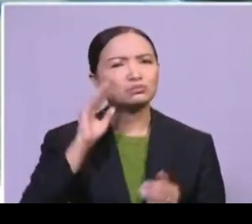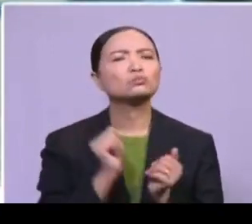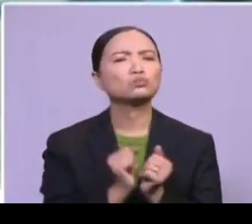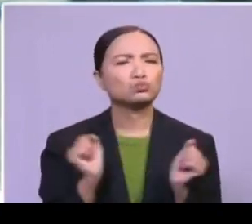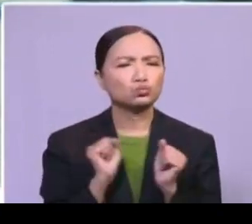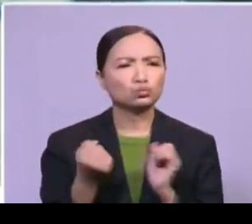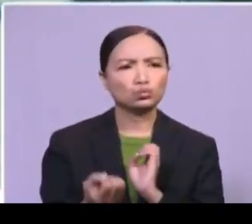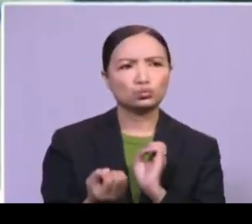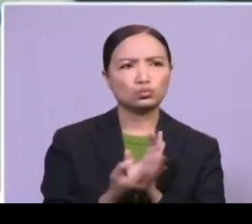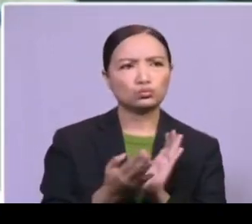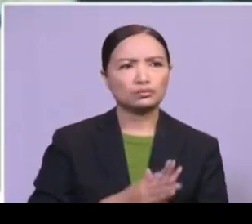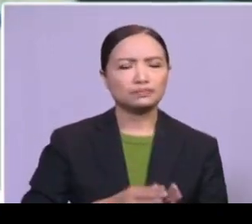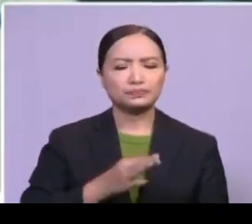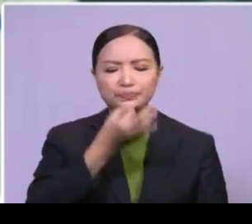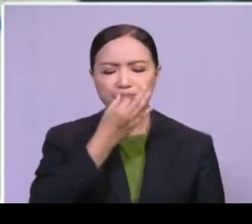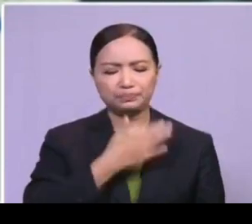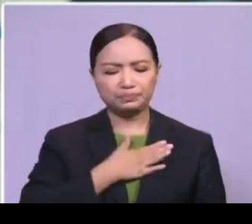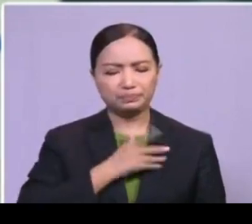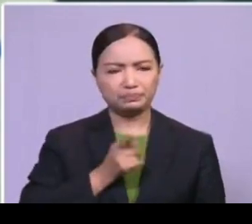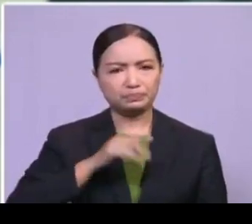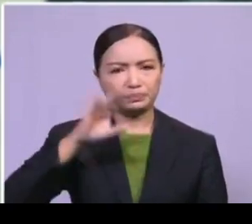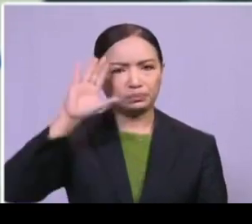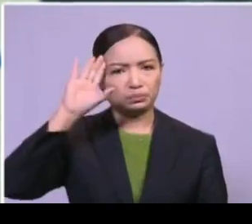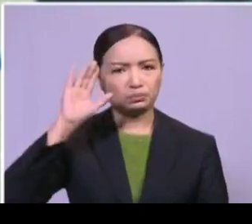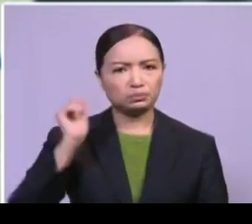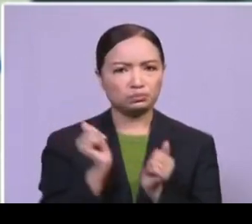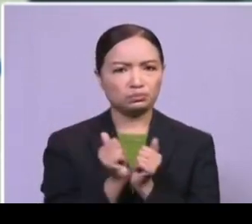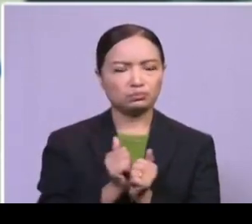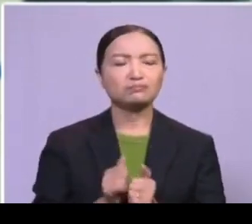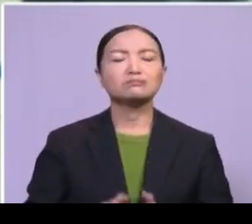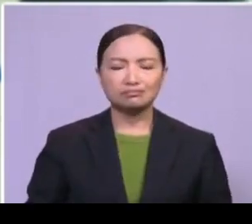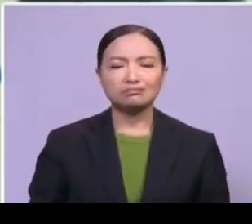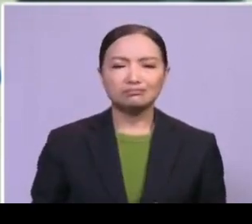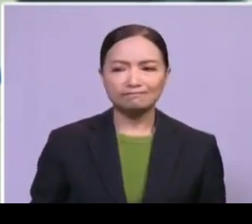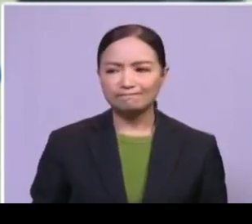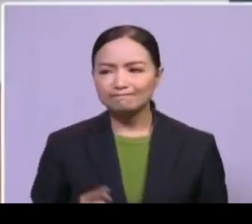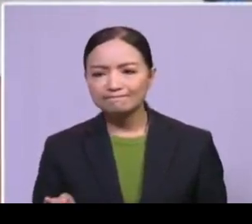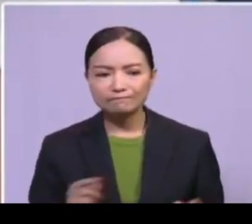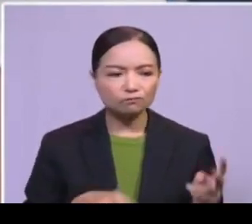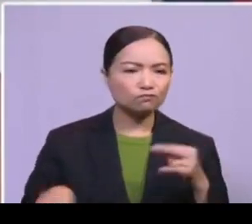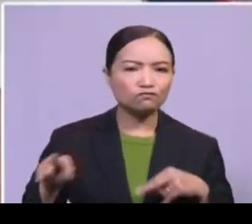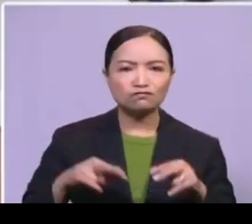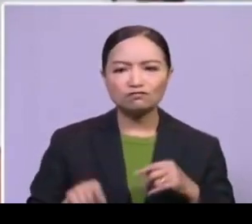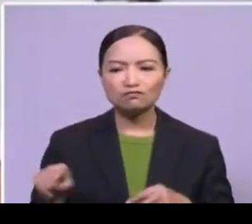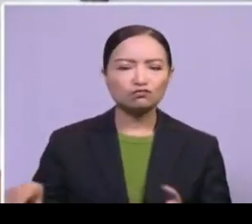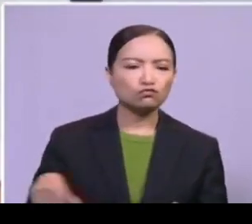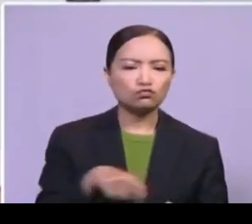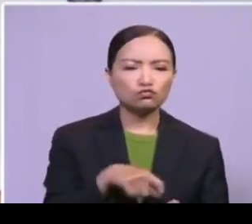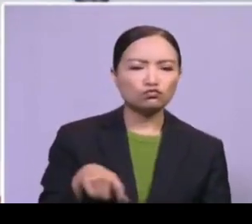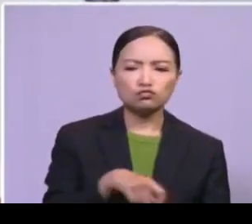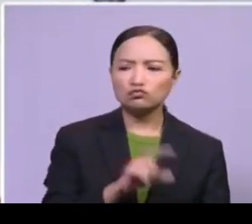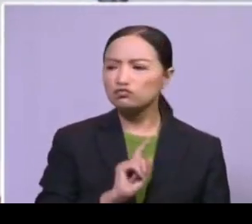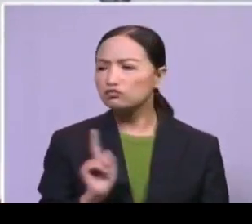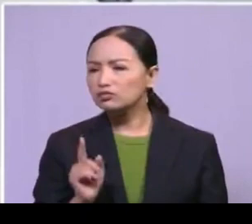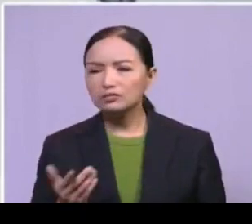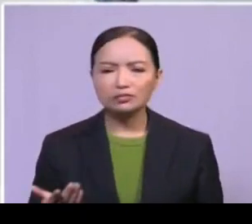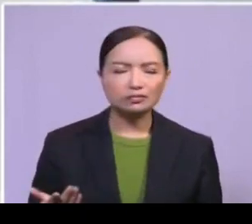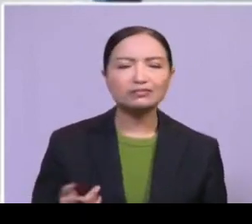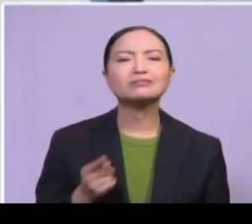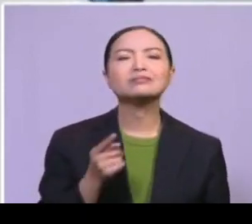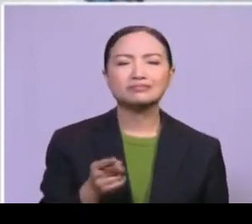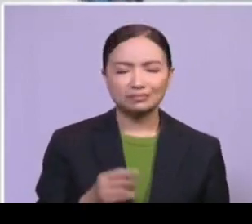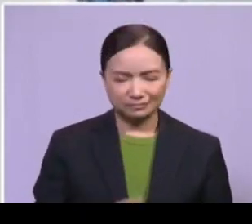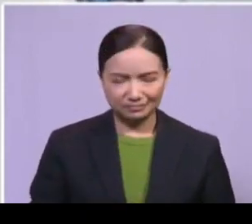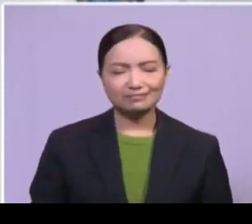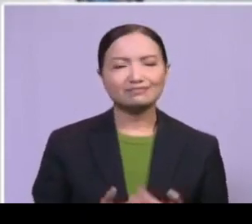ยวจะกระทบต่อหน้าที่การงานเพราะเขาเองก็เป็นตำรวจด้วยก็เลยรีบหาทางติดต่อตรวจสอบแหล่งที่มาว่าไม่ใช่เงินผิดกฎหมายแล้วก็โ